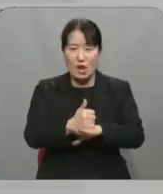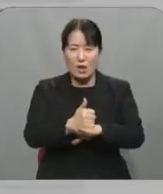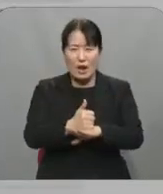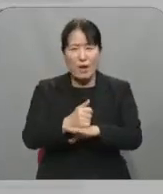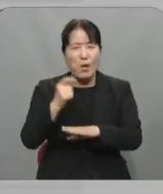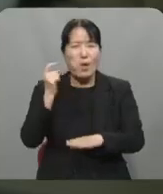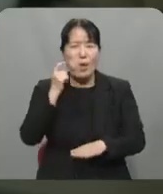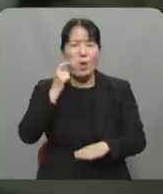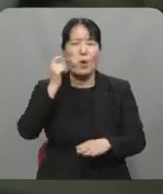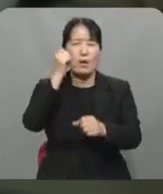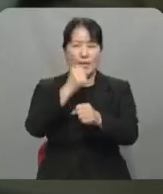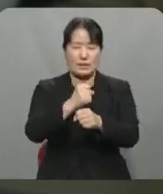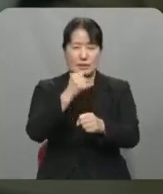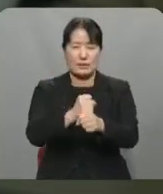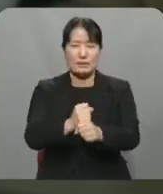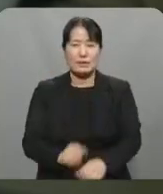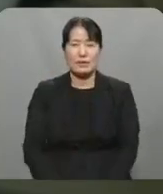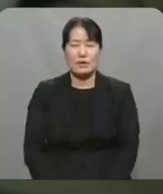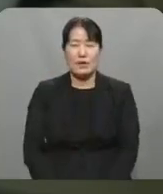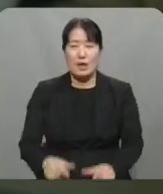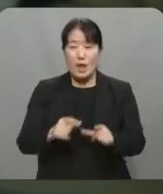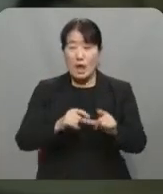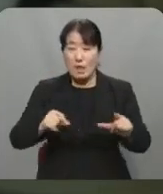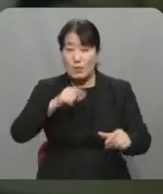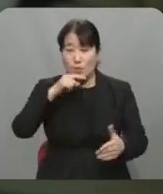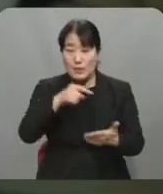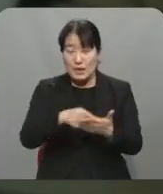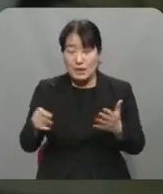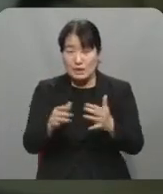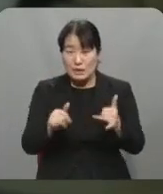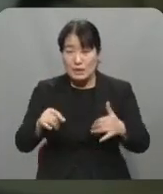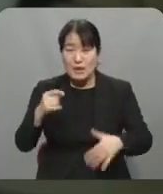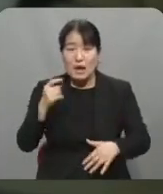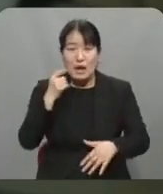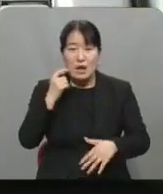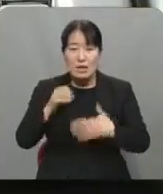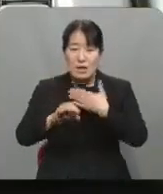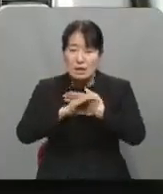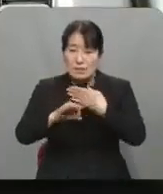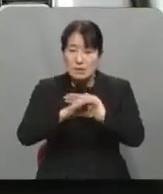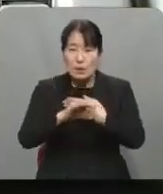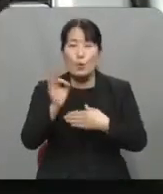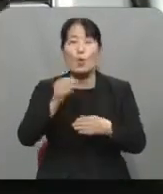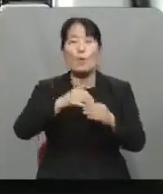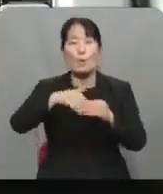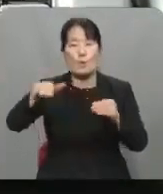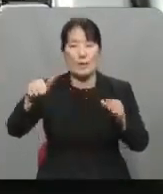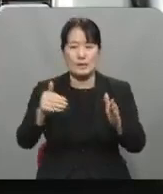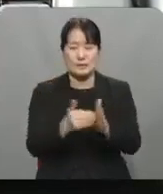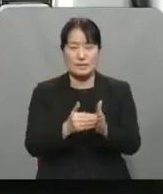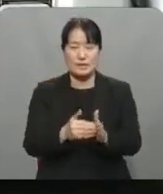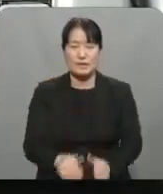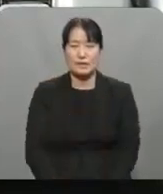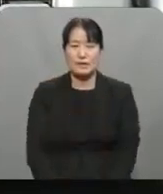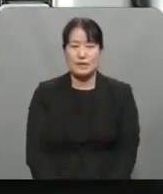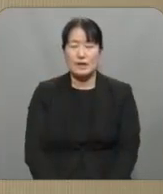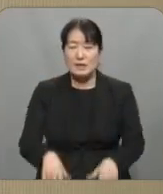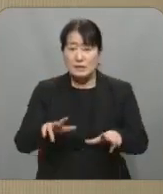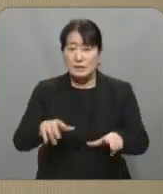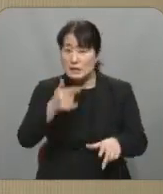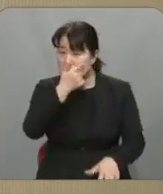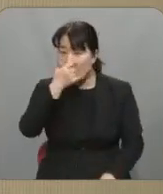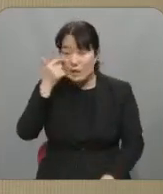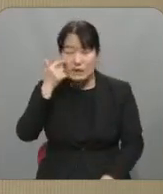조 했거나 갇혀 있습니다 일부 피해자들은 가 계약금 명목으로 돈을 보낸 것으로 전해졌는데 지금까지